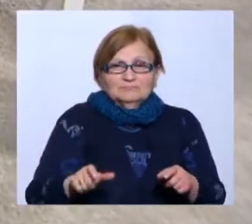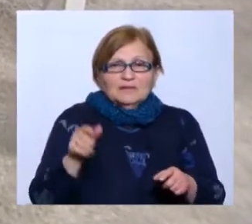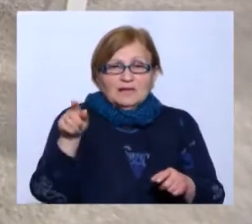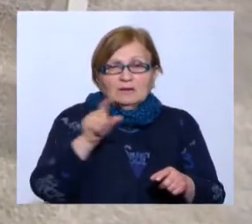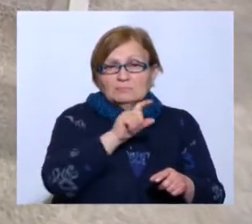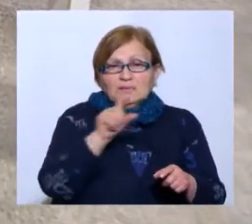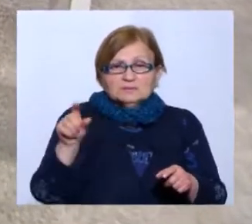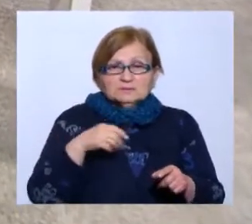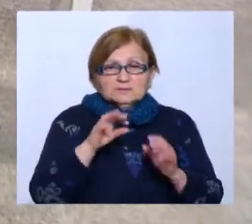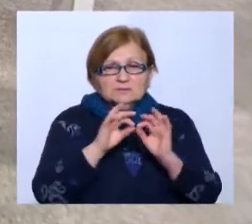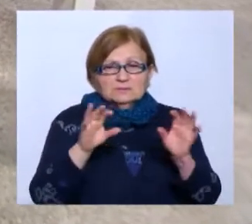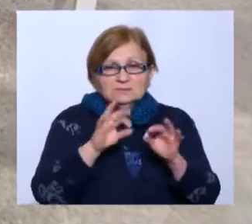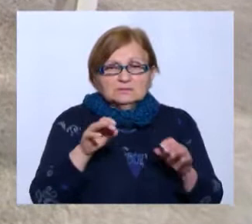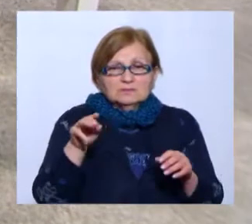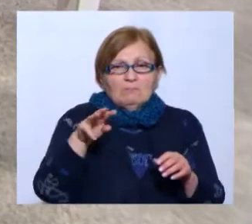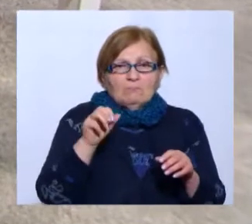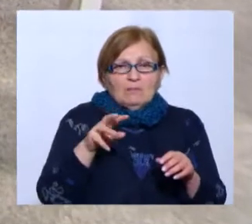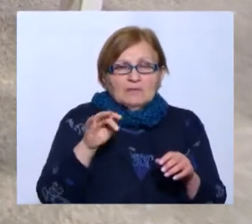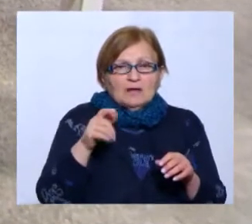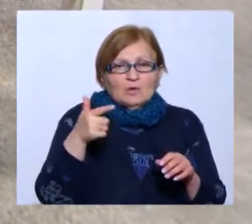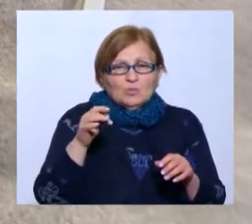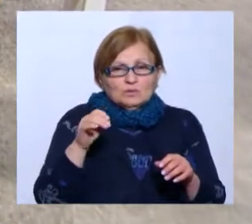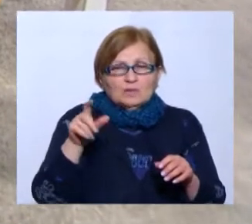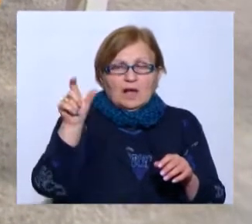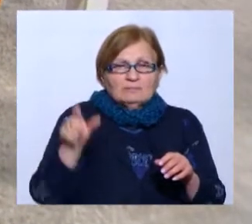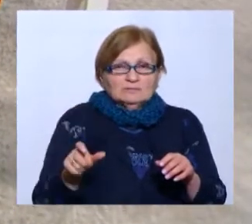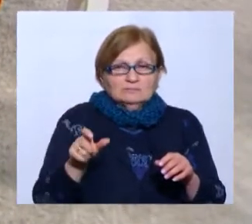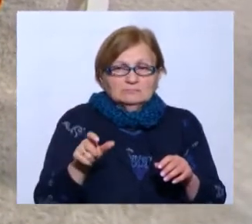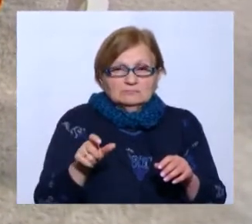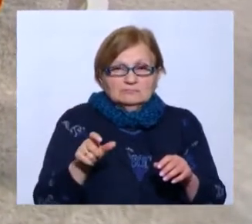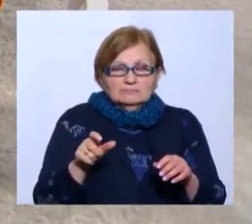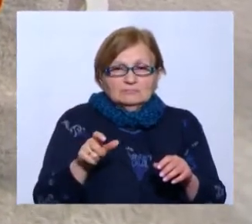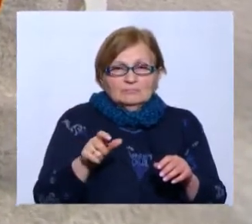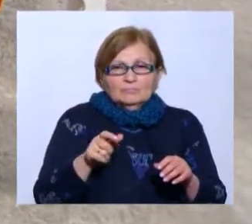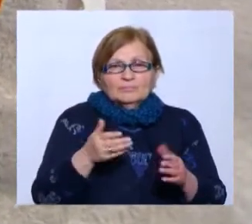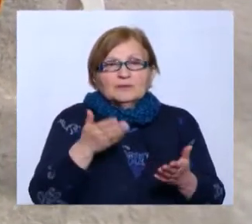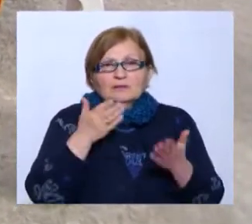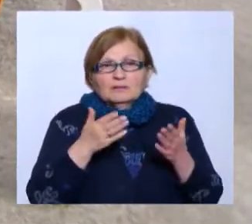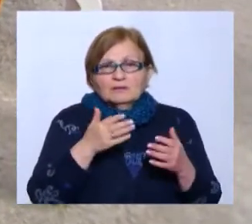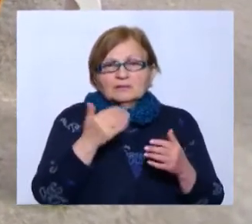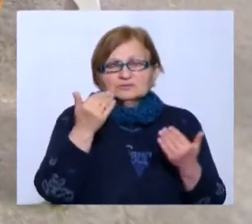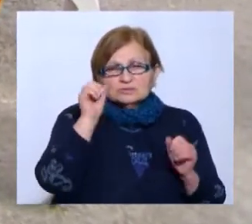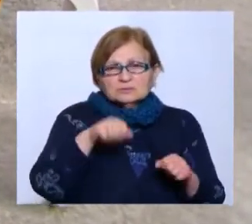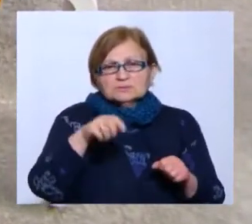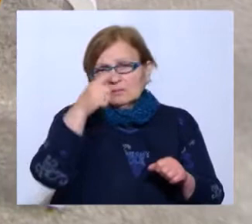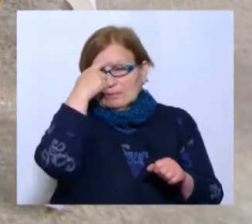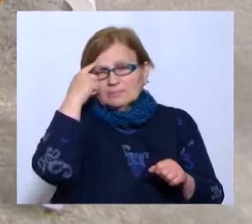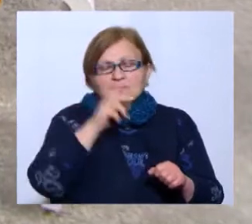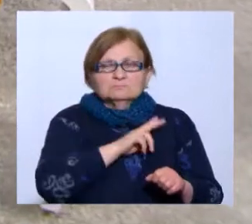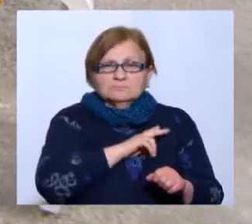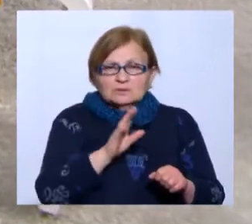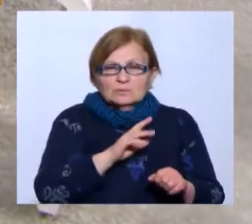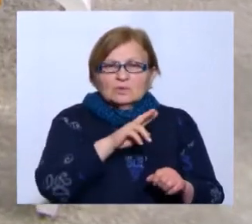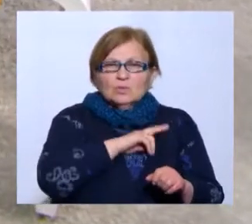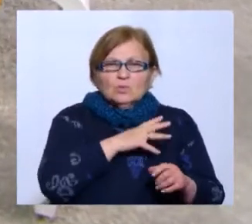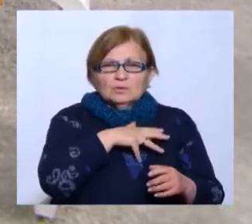აი ამ ლექსიდან, მამია გურიელის „ადამიანიდან“. ეგებ კეთილო, ბეც არ უყვარდი, მოგიკლა გული,